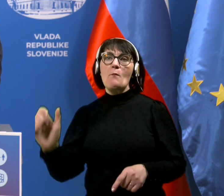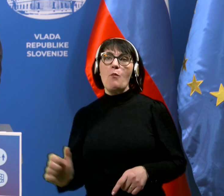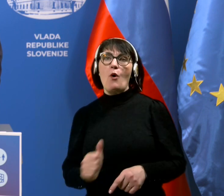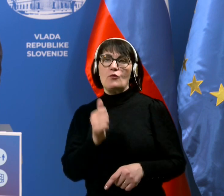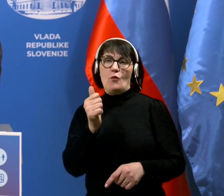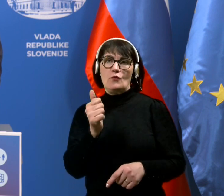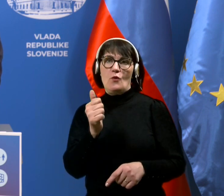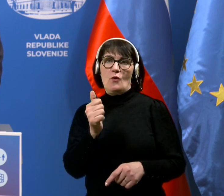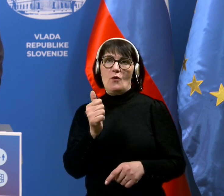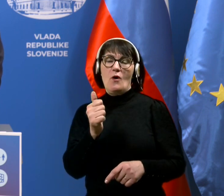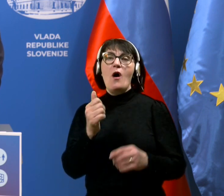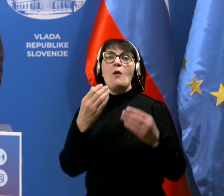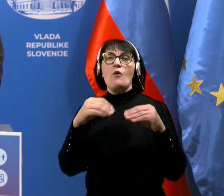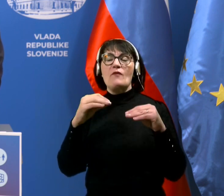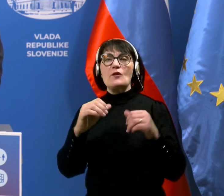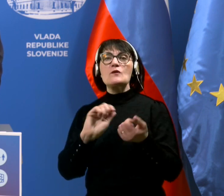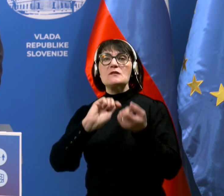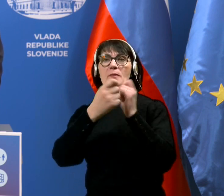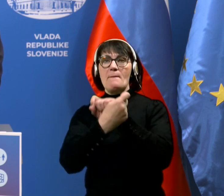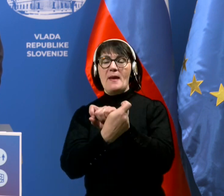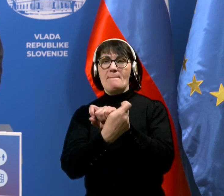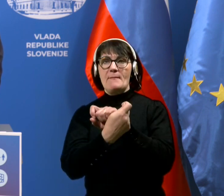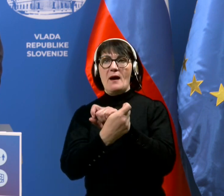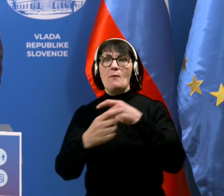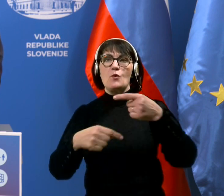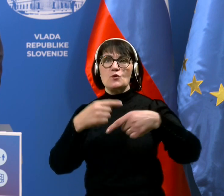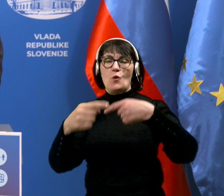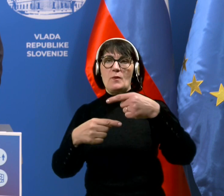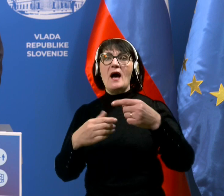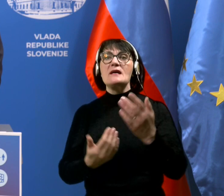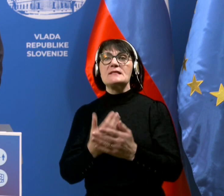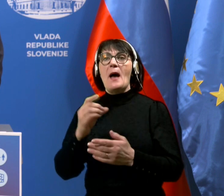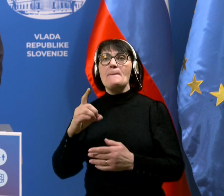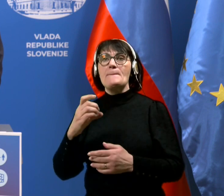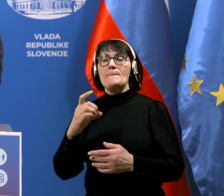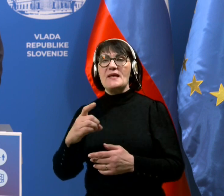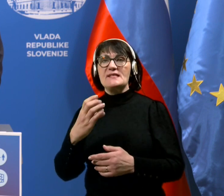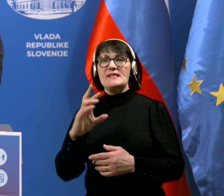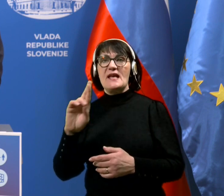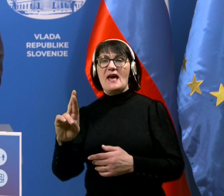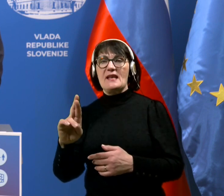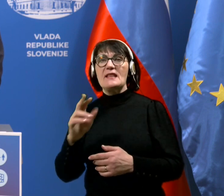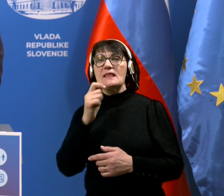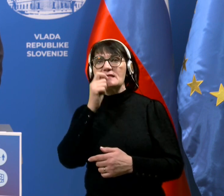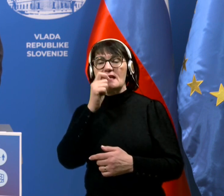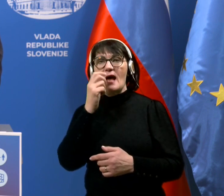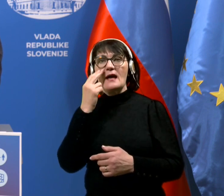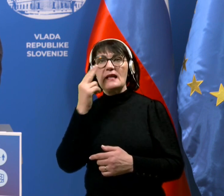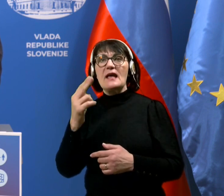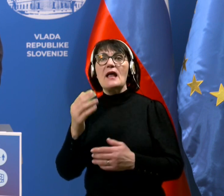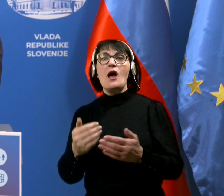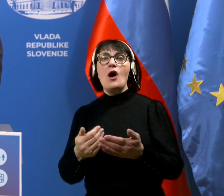orisal spremembo protokola za PCR testiranje. Glede na novi protokol se